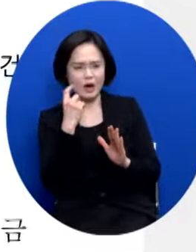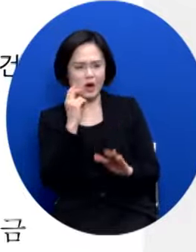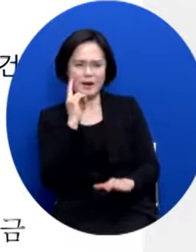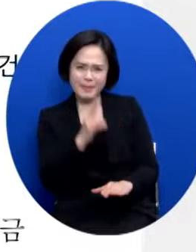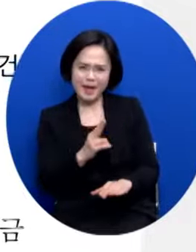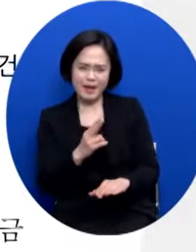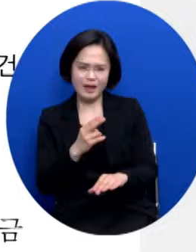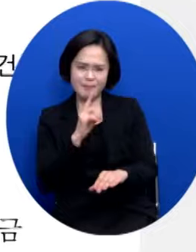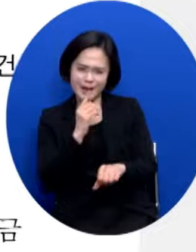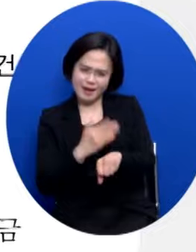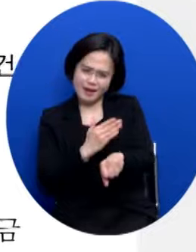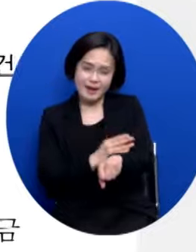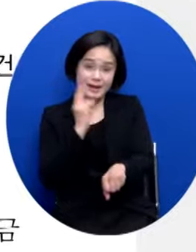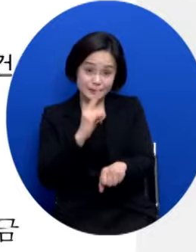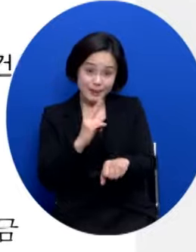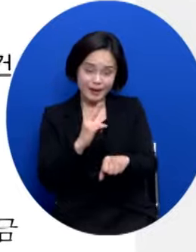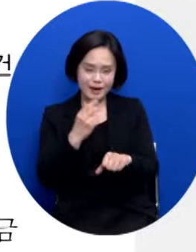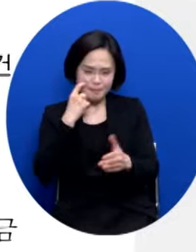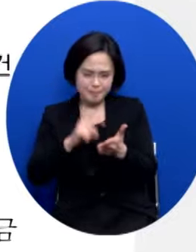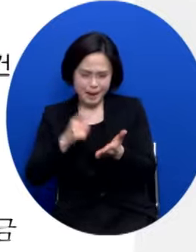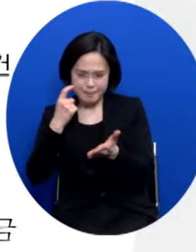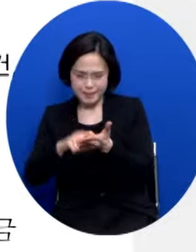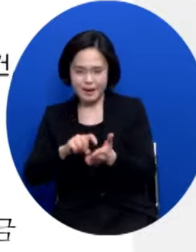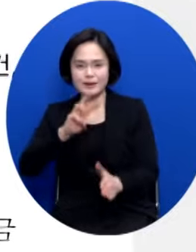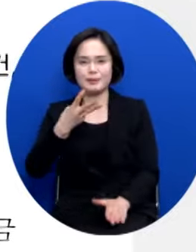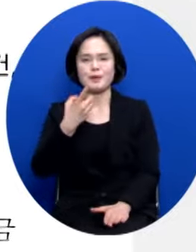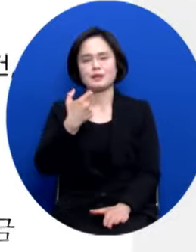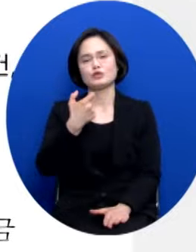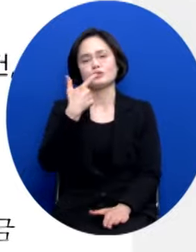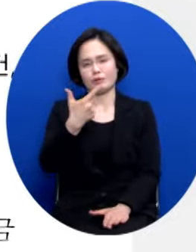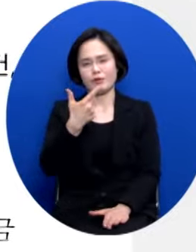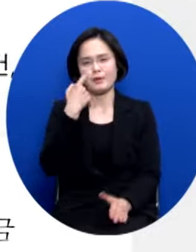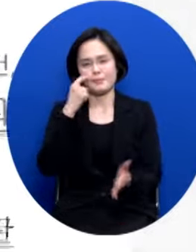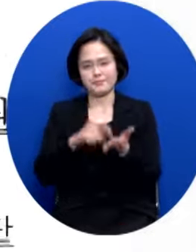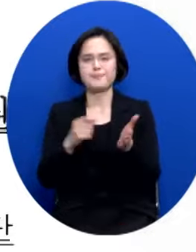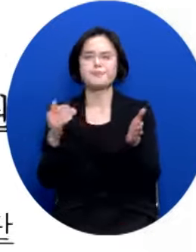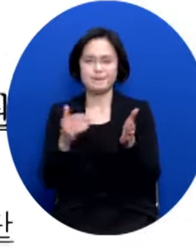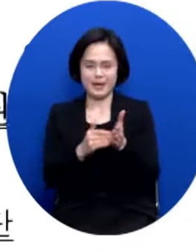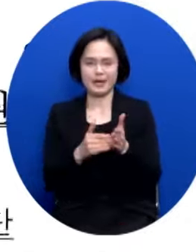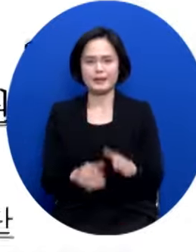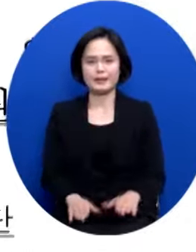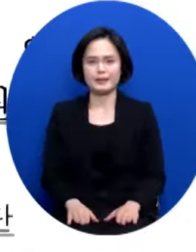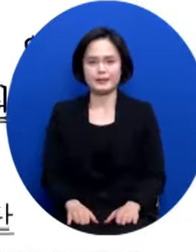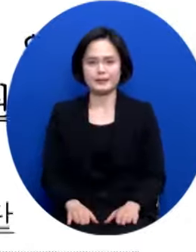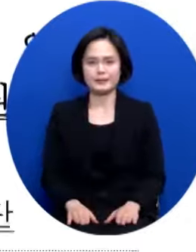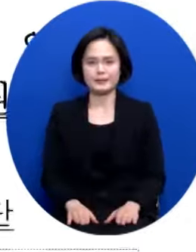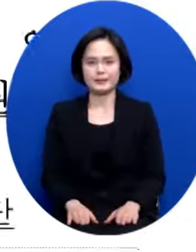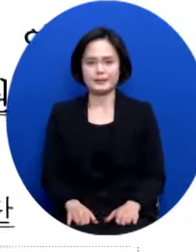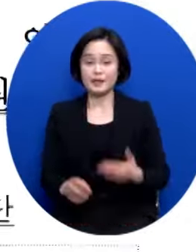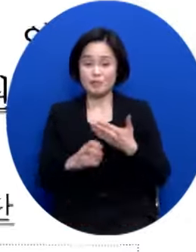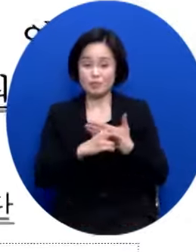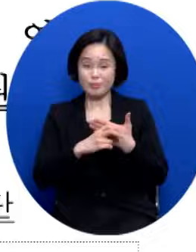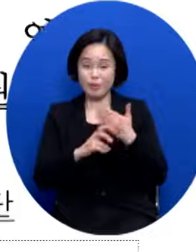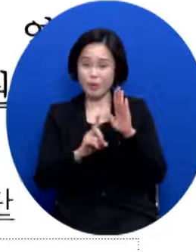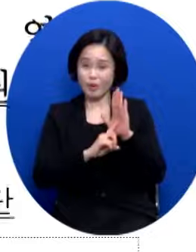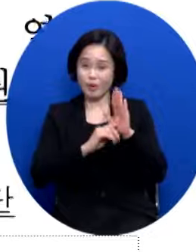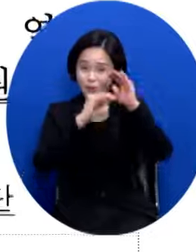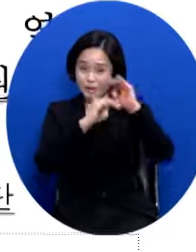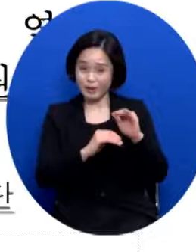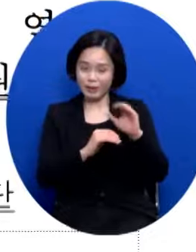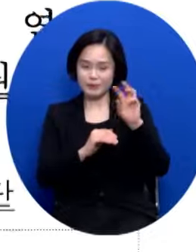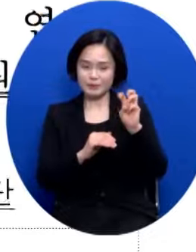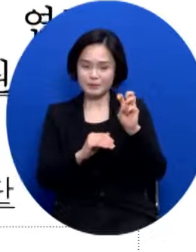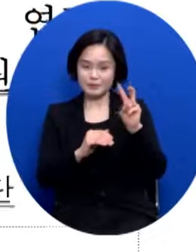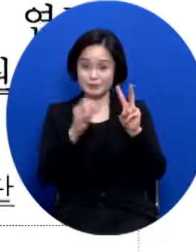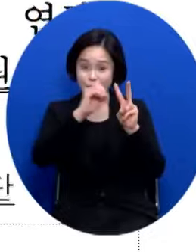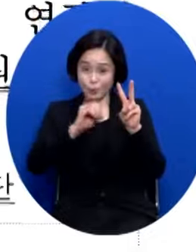정황이 상당히 높은 366건을 적발했다고 밝혔습니다. 적발된 불법 의류 광고 가운데 약